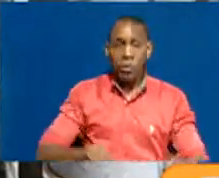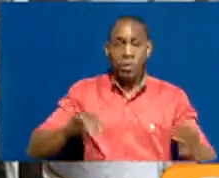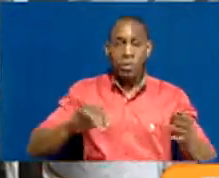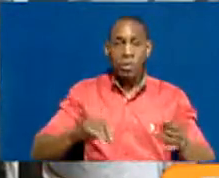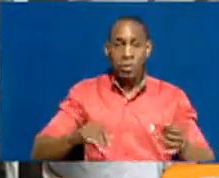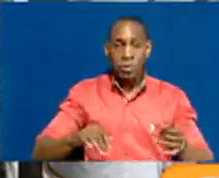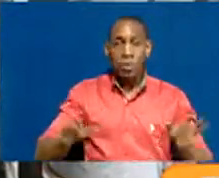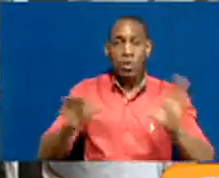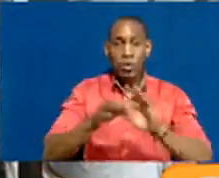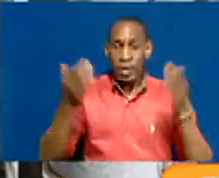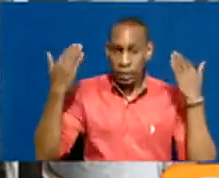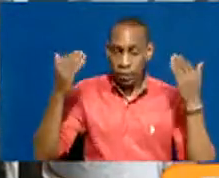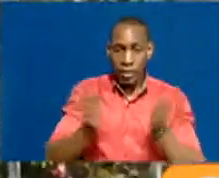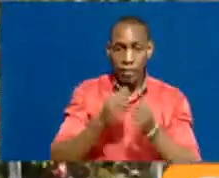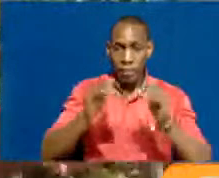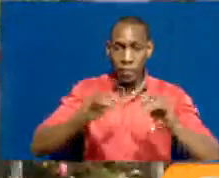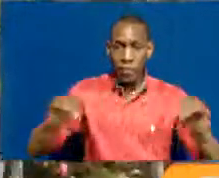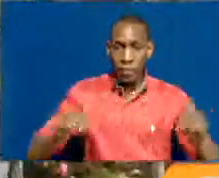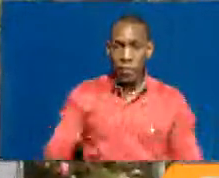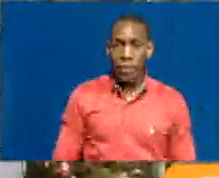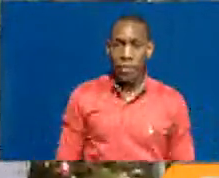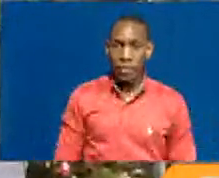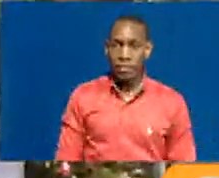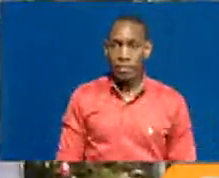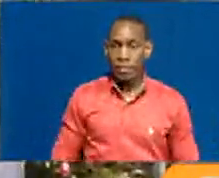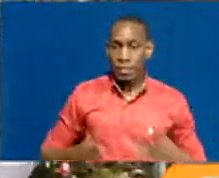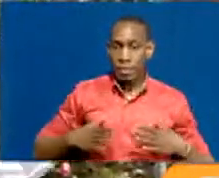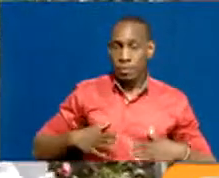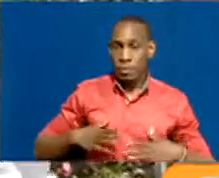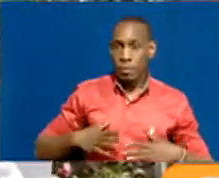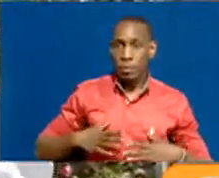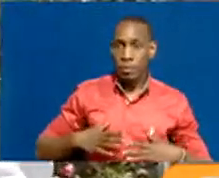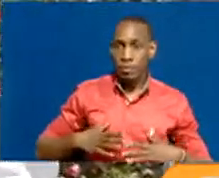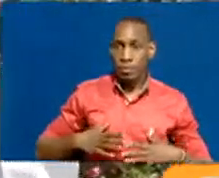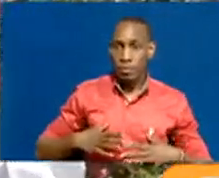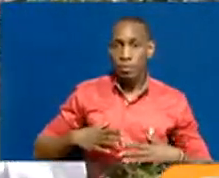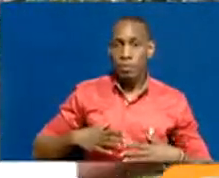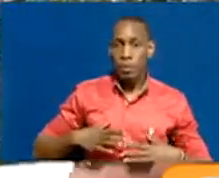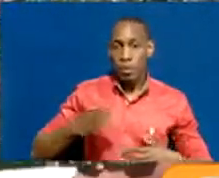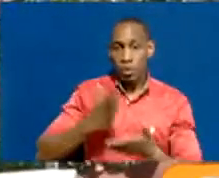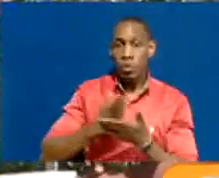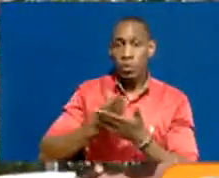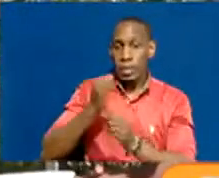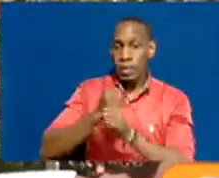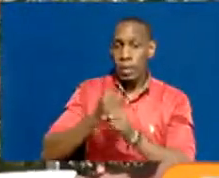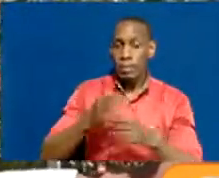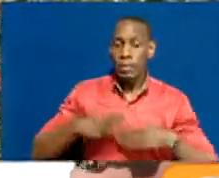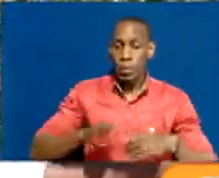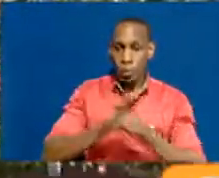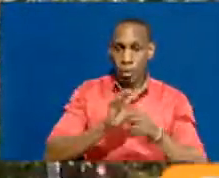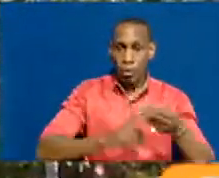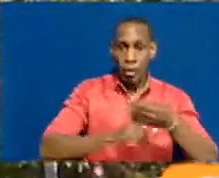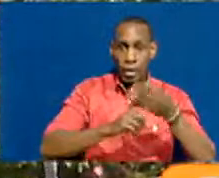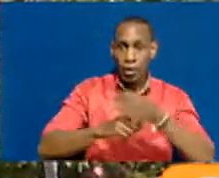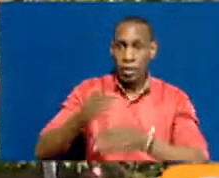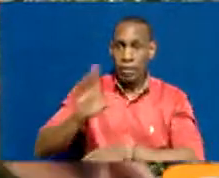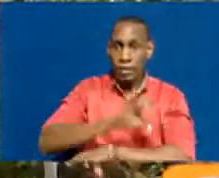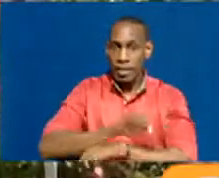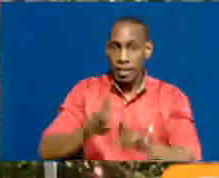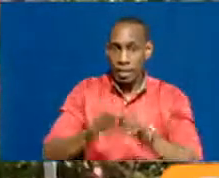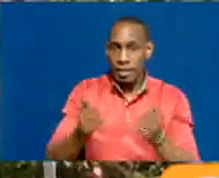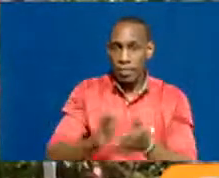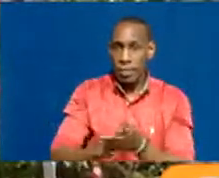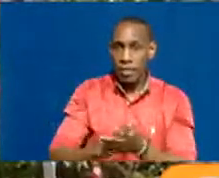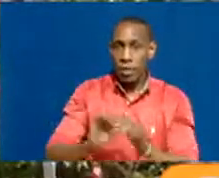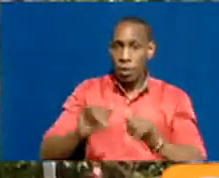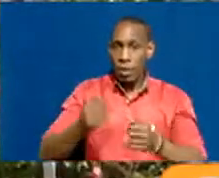ndo ni hivyo, hakuna kuachana. Watu wanichukulia hii inafanya kazi kabisa. Wengi wanafunga kila siku yani. Yeah. Hata sasa hii tunaona kama hii kuna